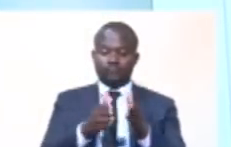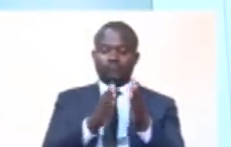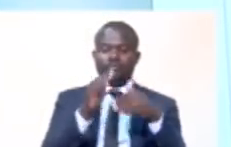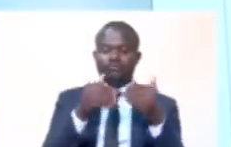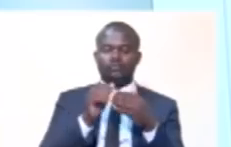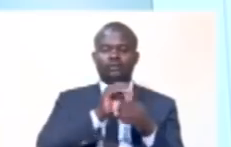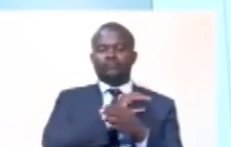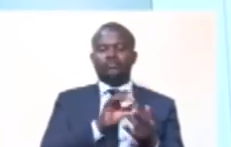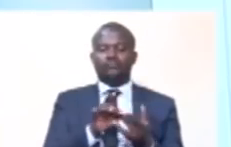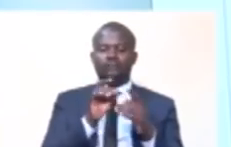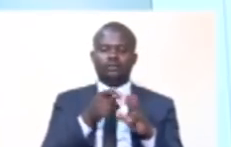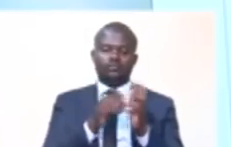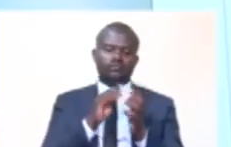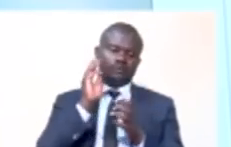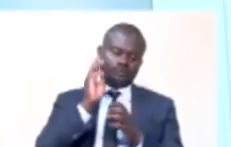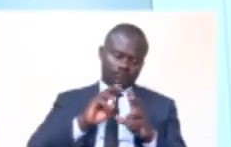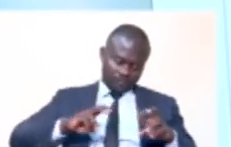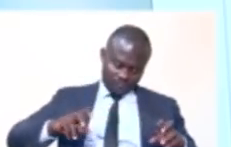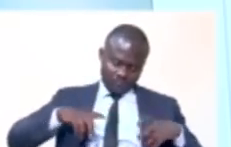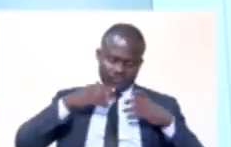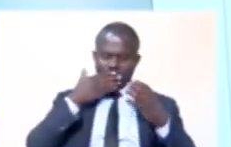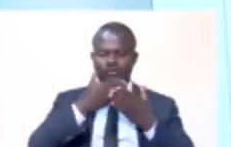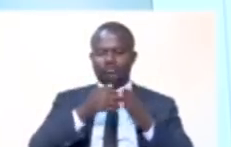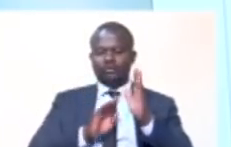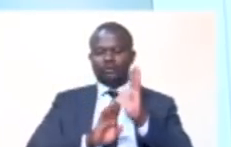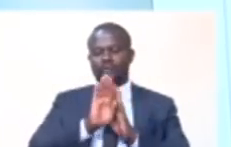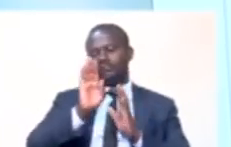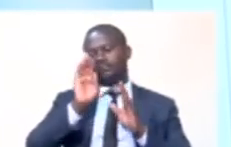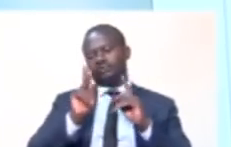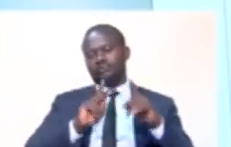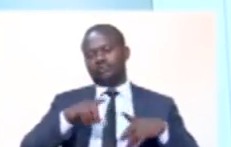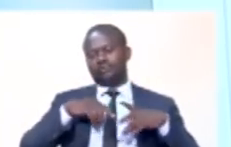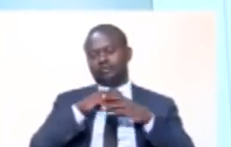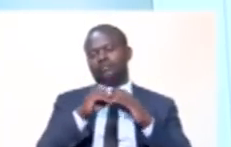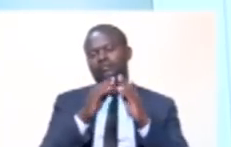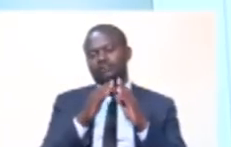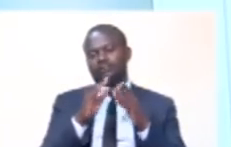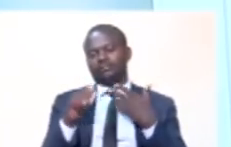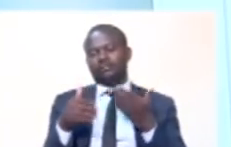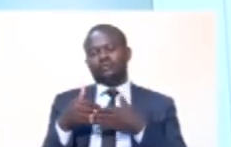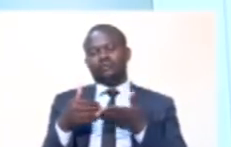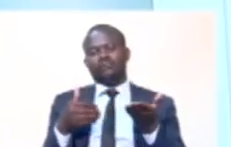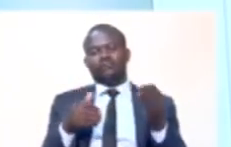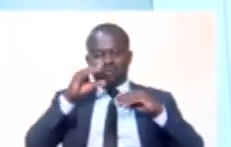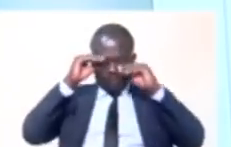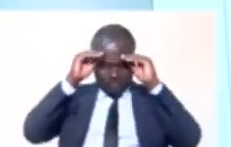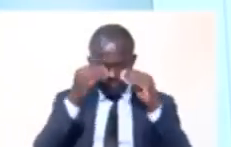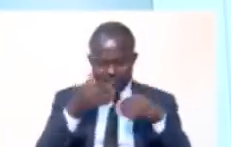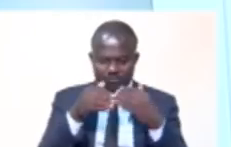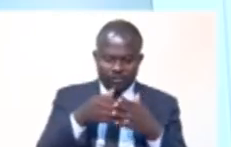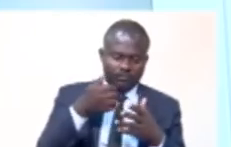Iyi komisiyo idasanzwe ariko ikazanacukumbura imibereho myiza n'iterambere by'abatujwe muri iyi midugudu, imyigire y'abana